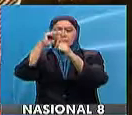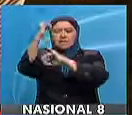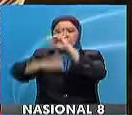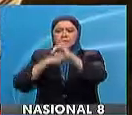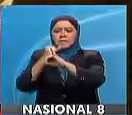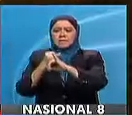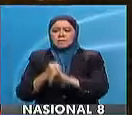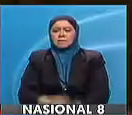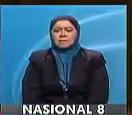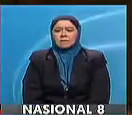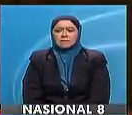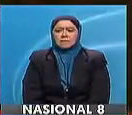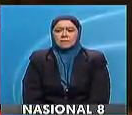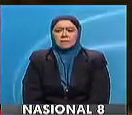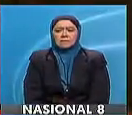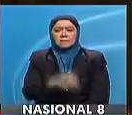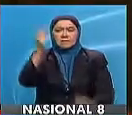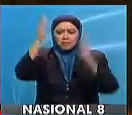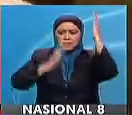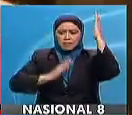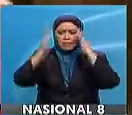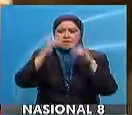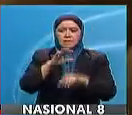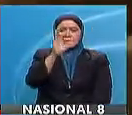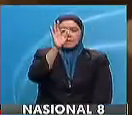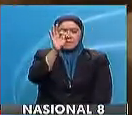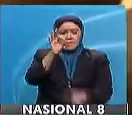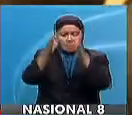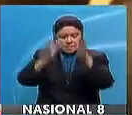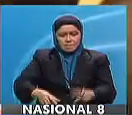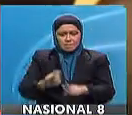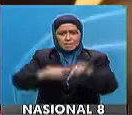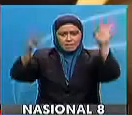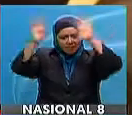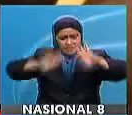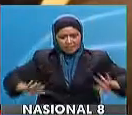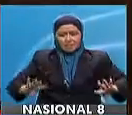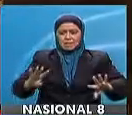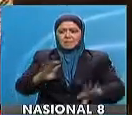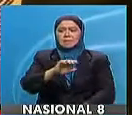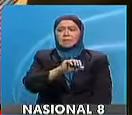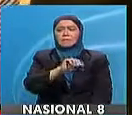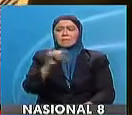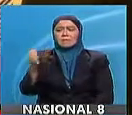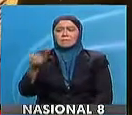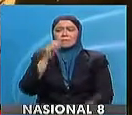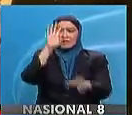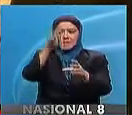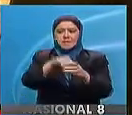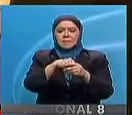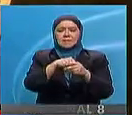selain Malaysia seman lagi tokoh ikonik ASEAN lain mendapat pengikrafan serupa termasukita